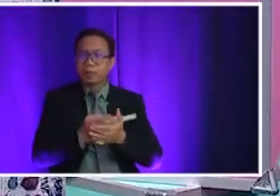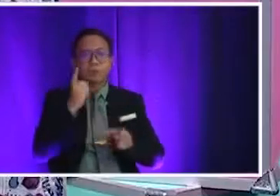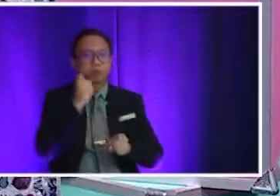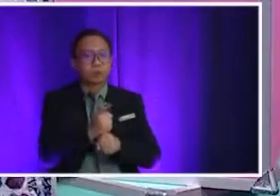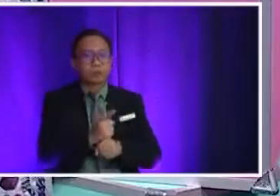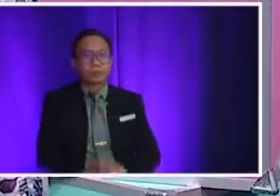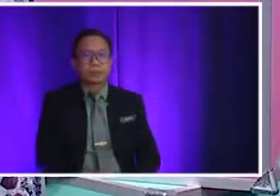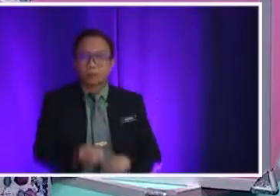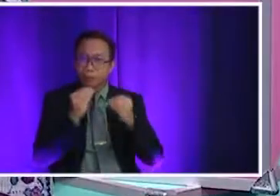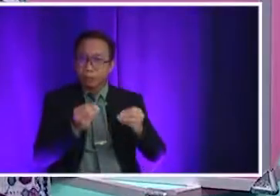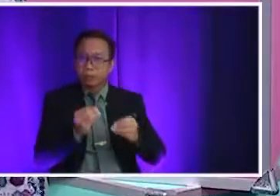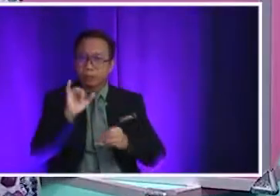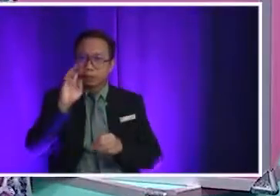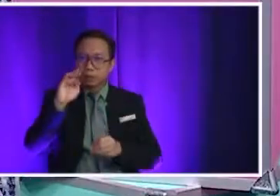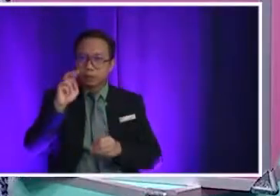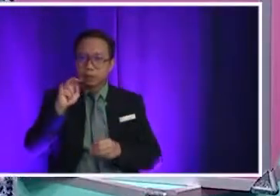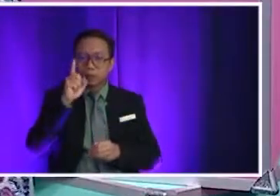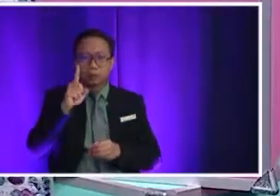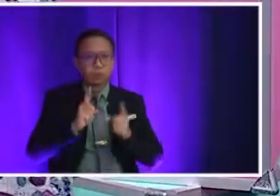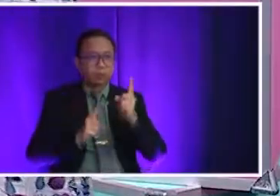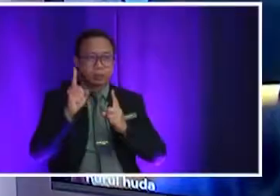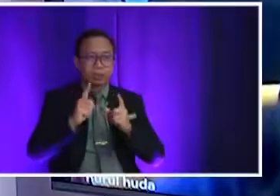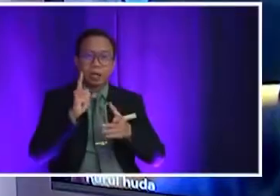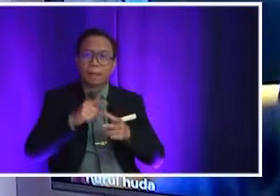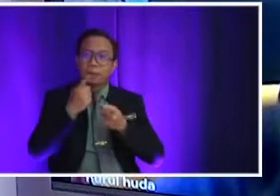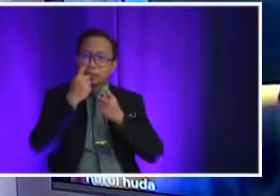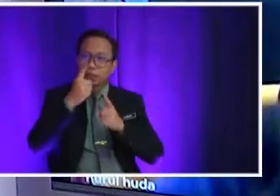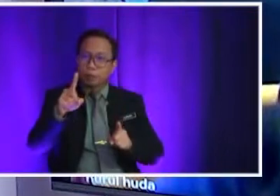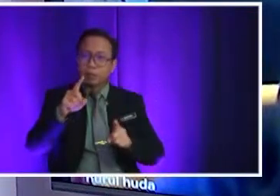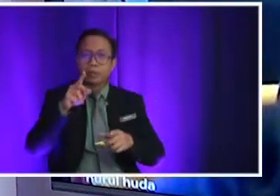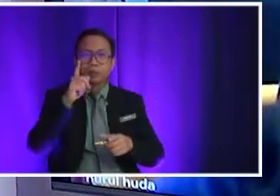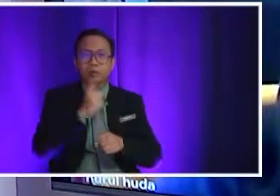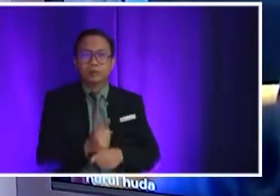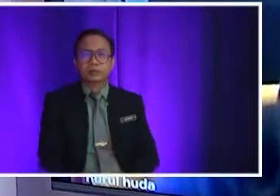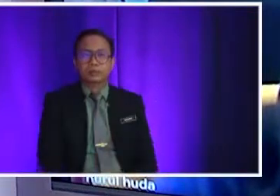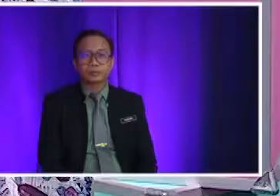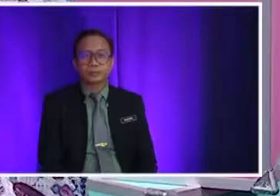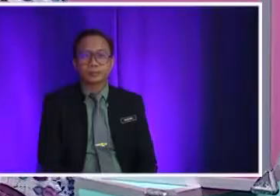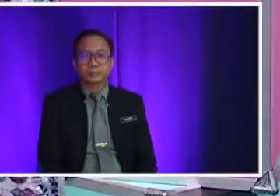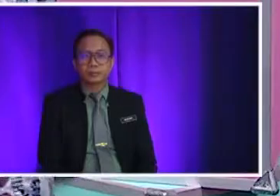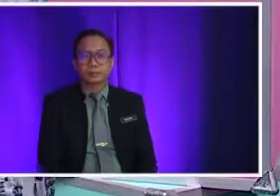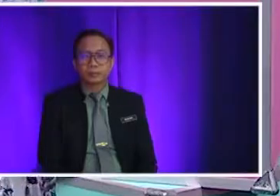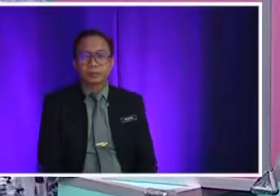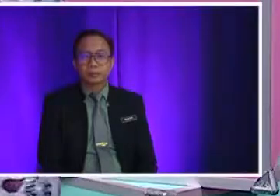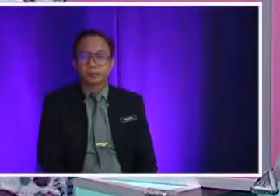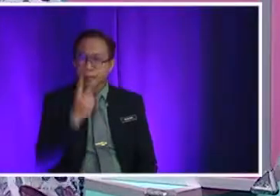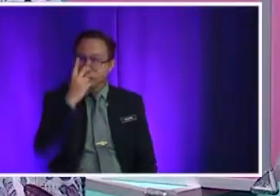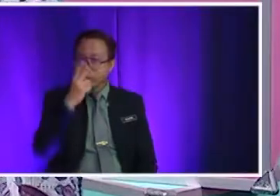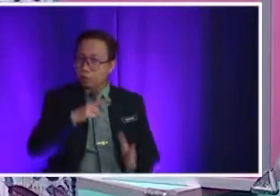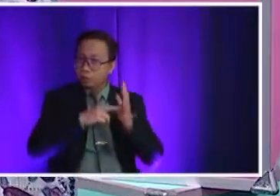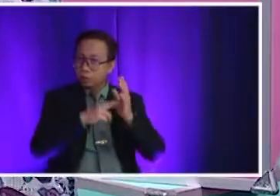bagi iman satu bintang oke apa joknya sebenarnya Oh jawaban yang beli dijadikan rujukan